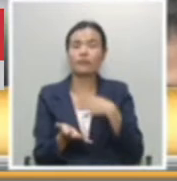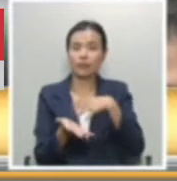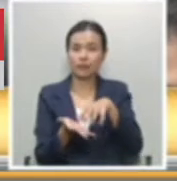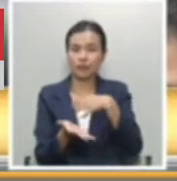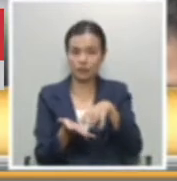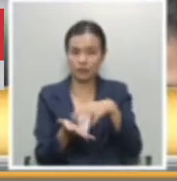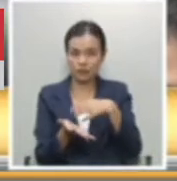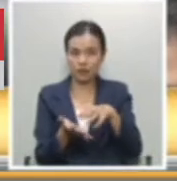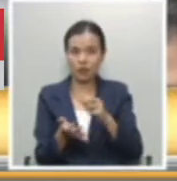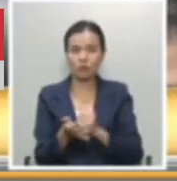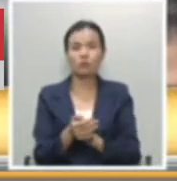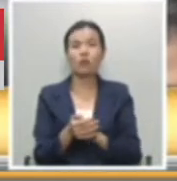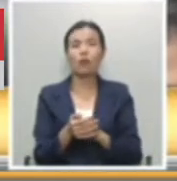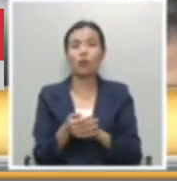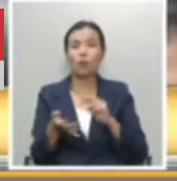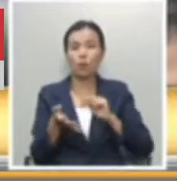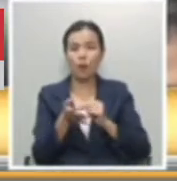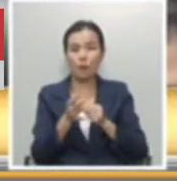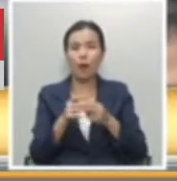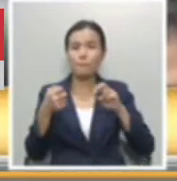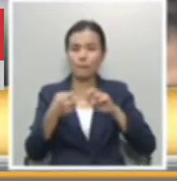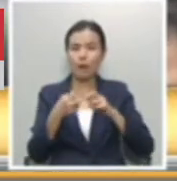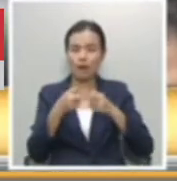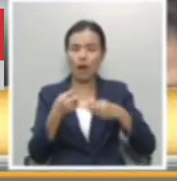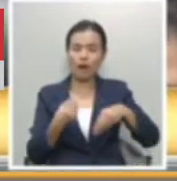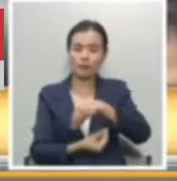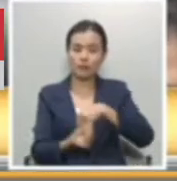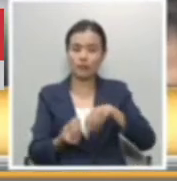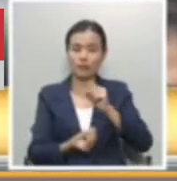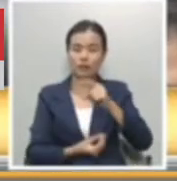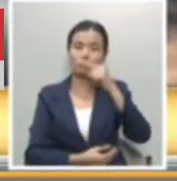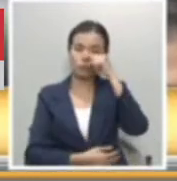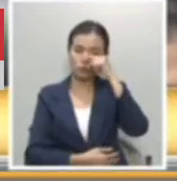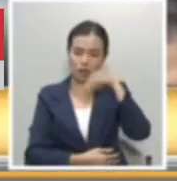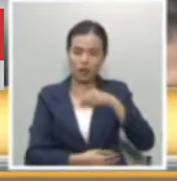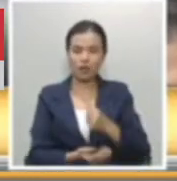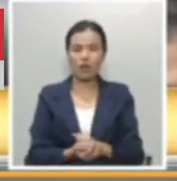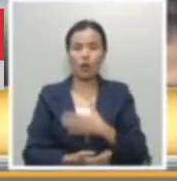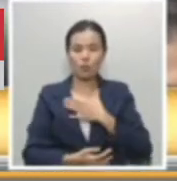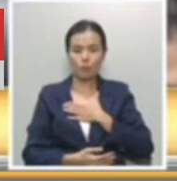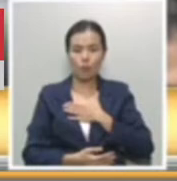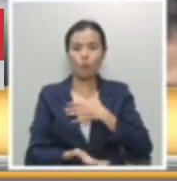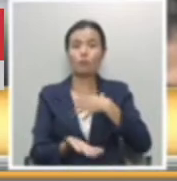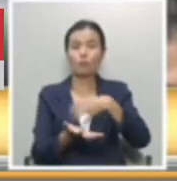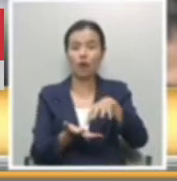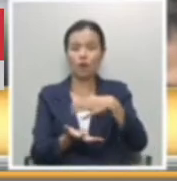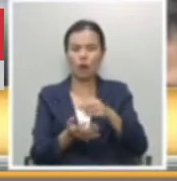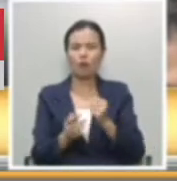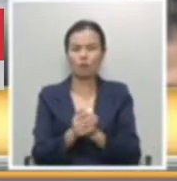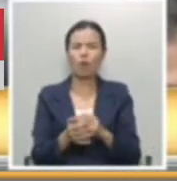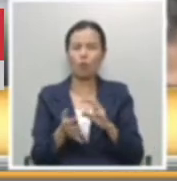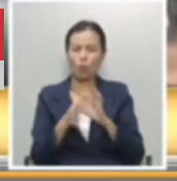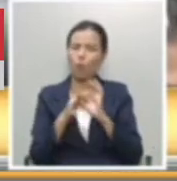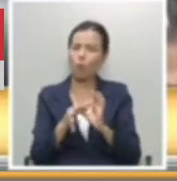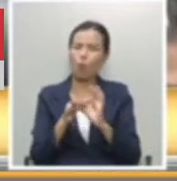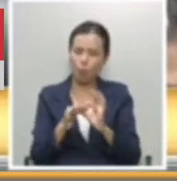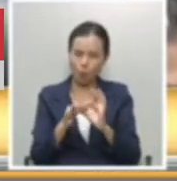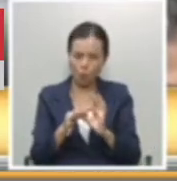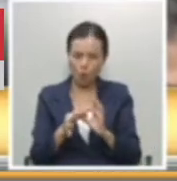สักครู่นั้นคือสถานการณ์ทางเศรษฐกิจของประเทศไทยนะครับที่ผมเรียนไปแล้วครับว่ามีความน่าห่วงเป็นอย่าง